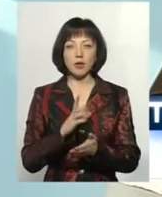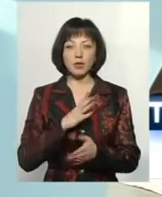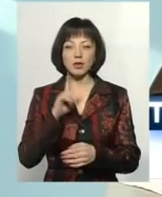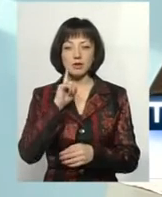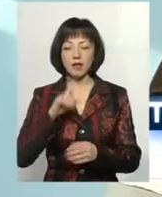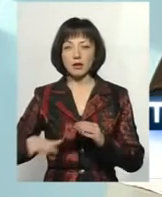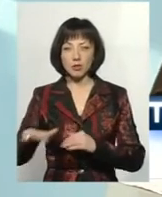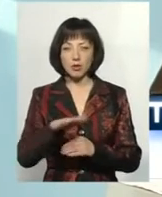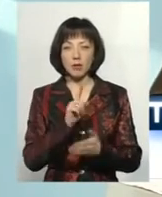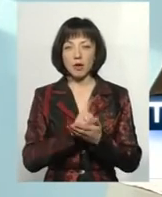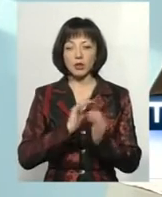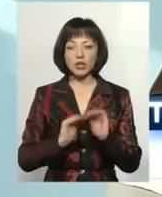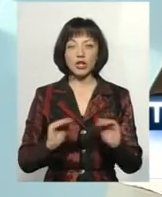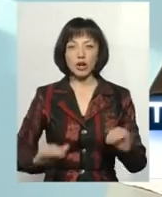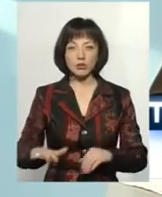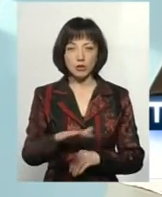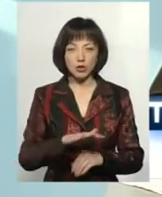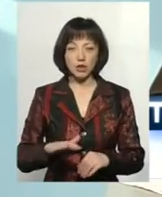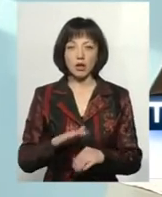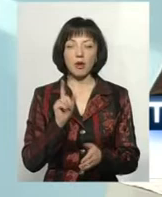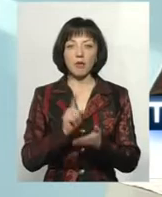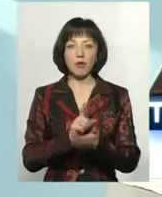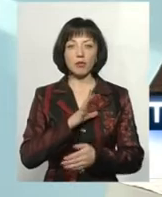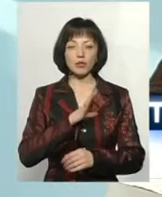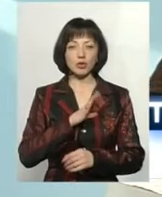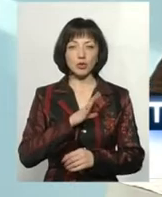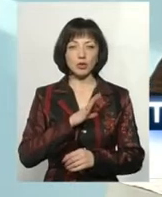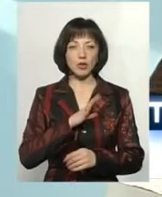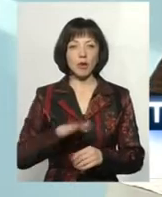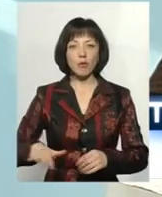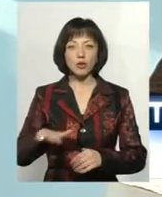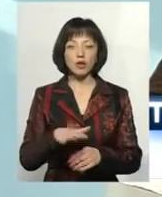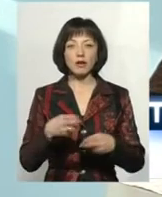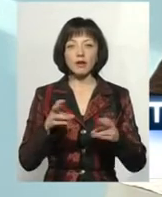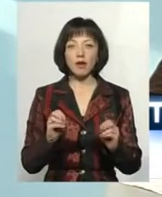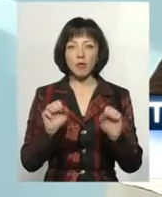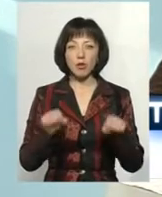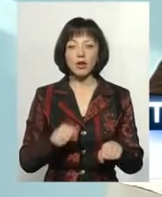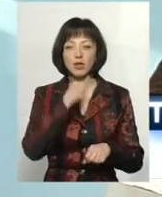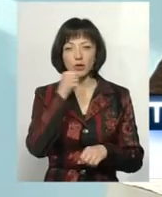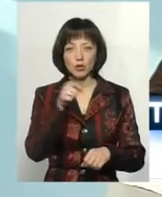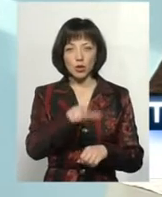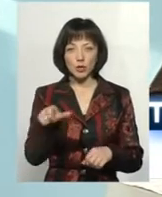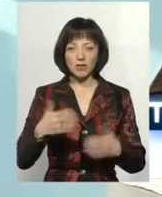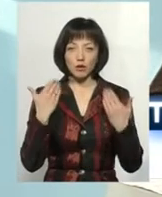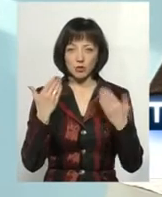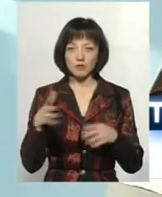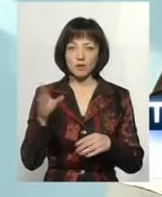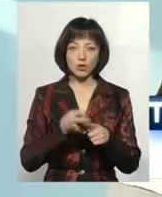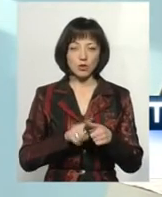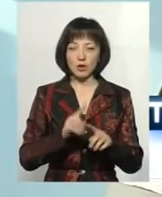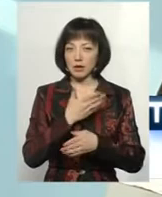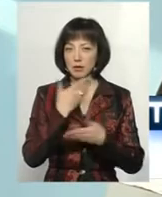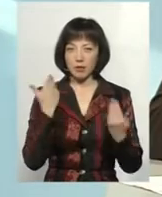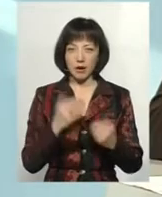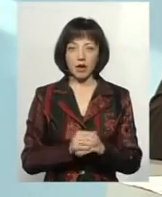зелена площадка, має бути дитяча площадка, принаймні має бути площадка така, де ви могли б літні люди відпочивати. Всього цього немає. Тобто